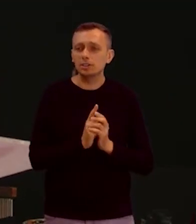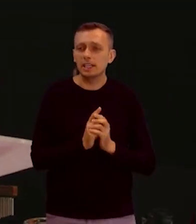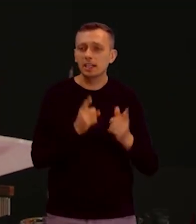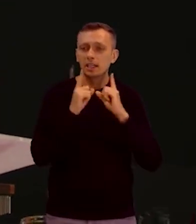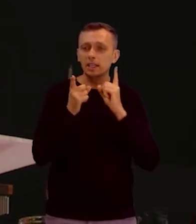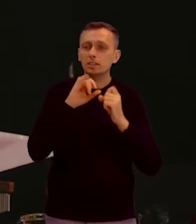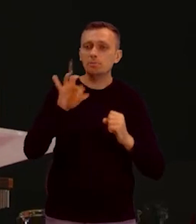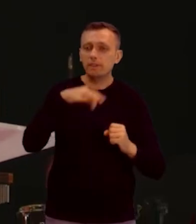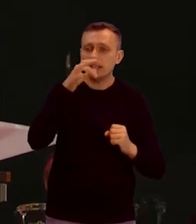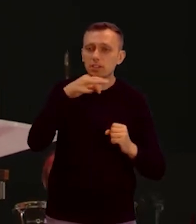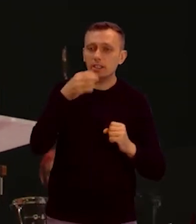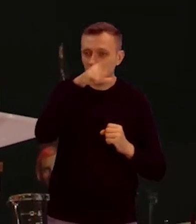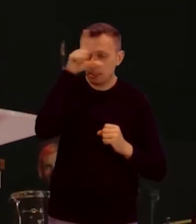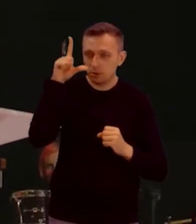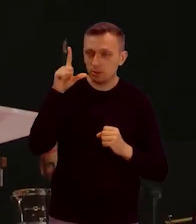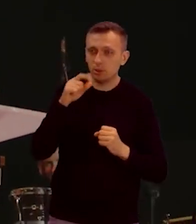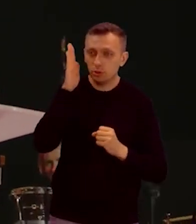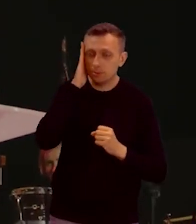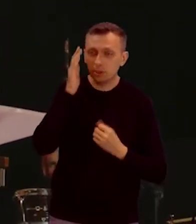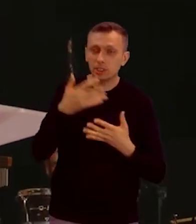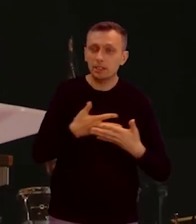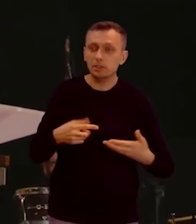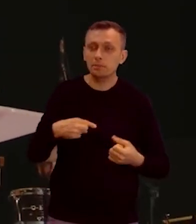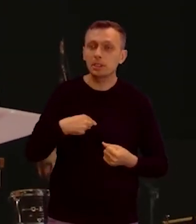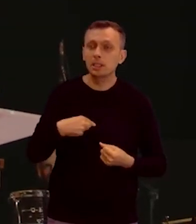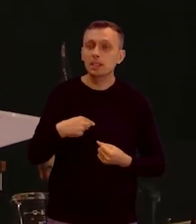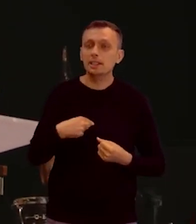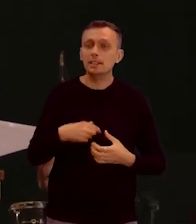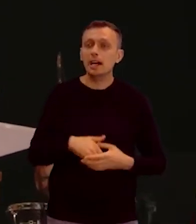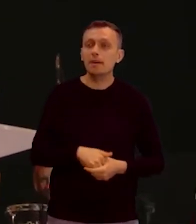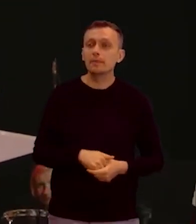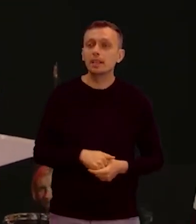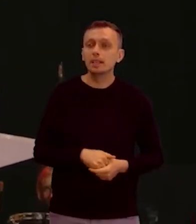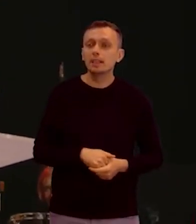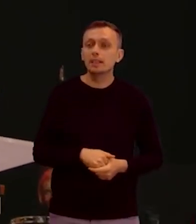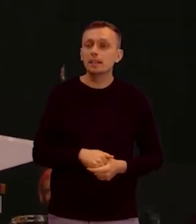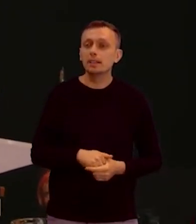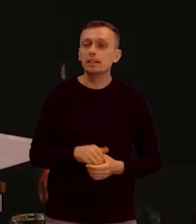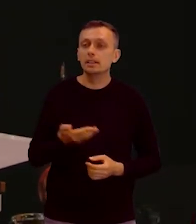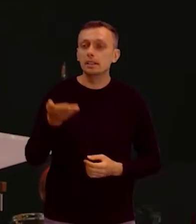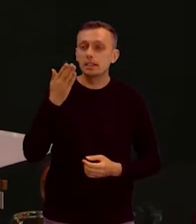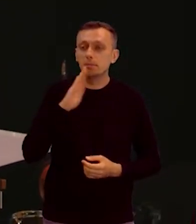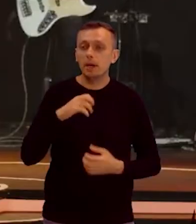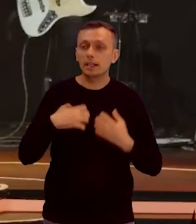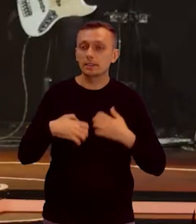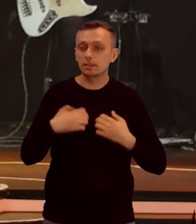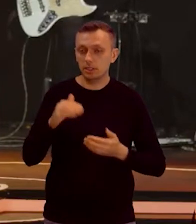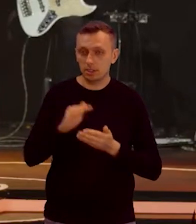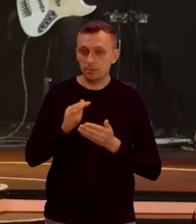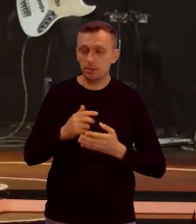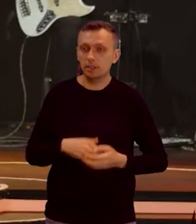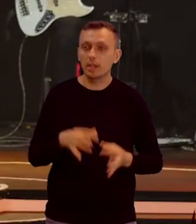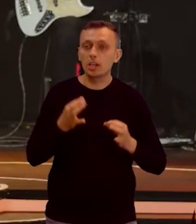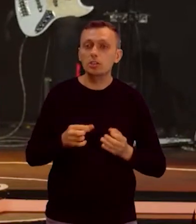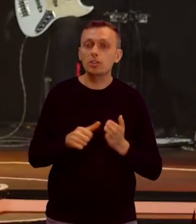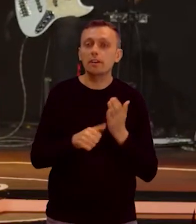Ziemia, tutaj, w tym miejscu, to dużo mniej się stresuje niż dzisiaj. Ale dzisiaj jest to dla mnie absolutnie wyjątkowa sytuacja.